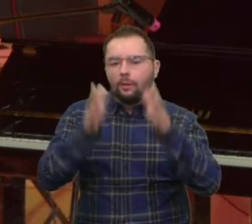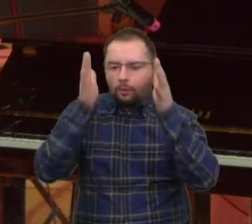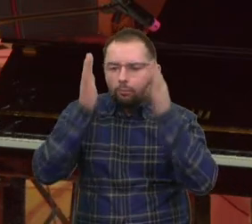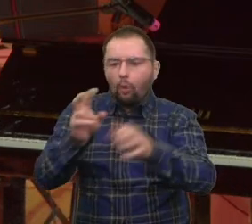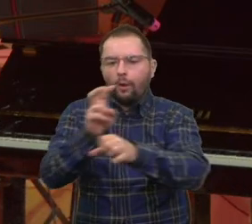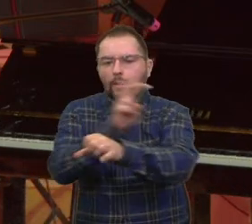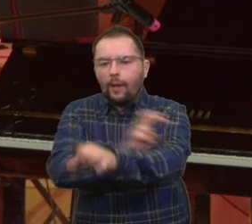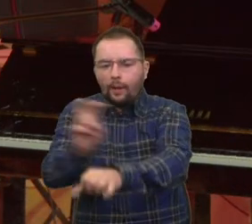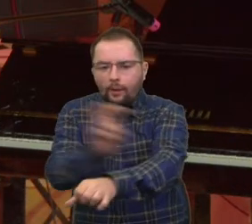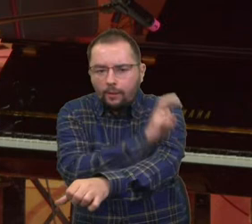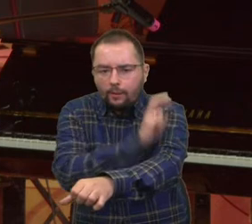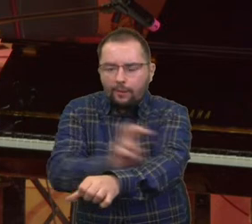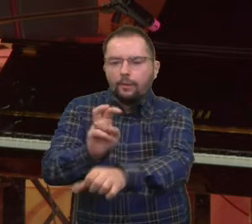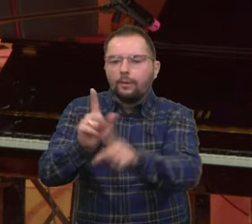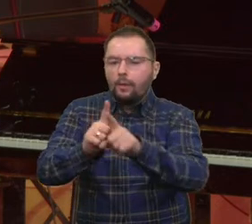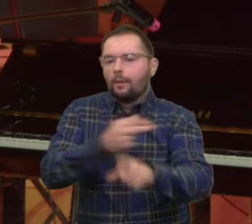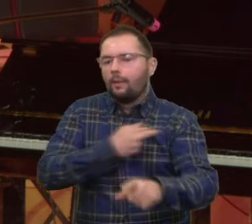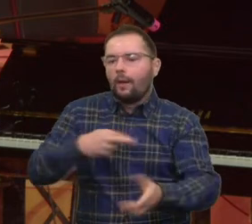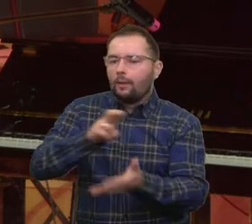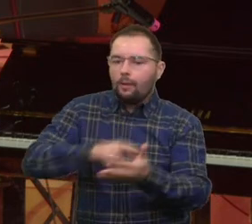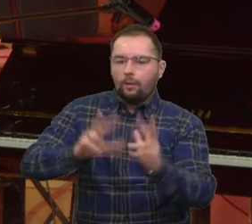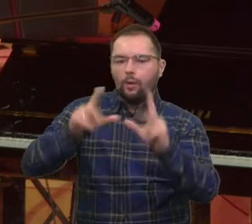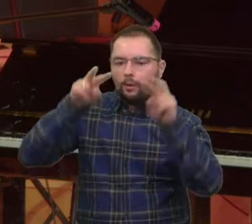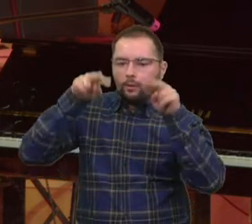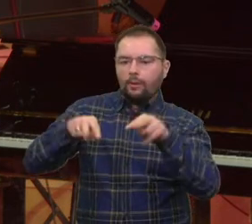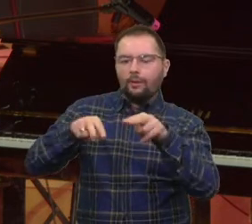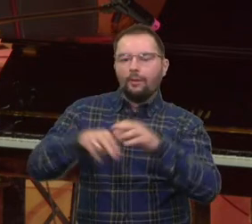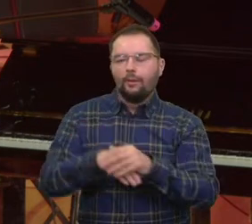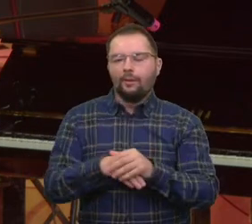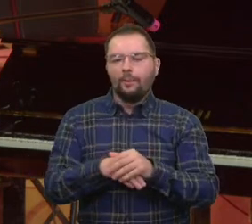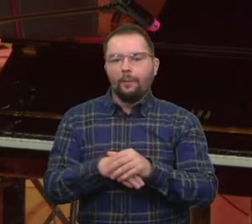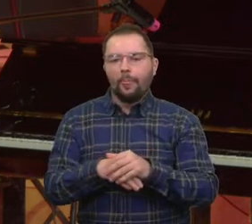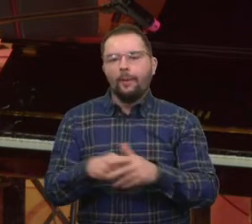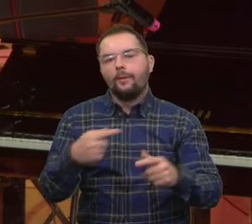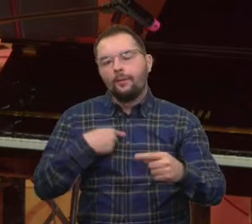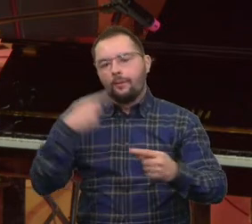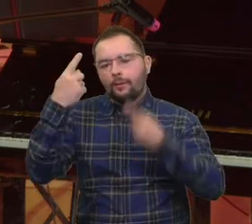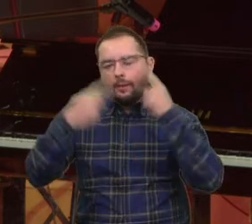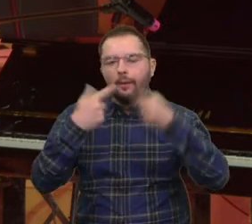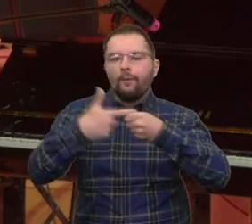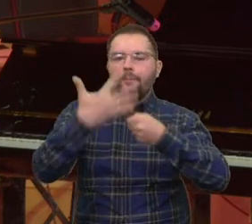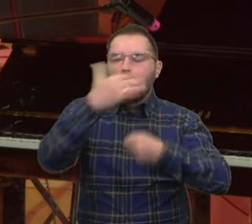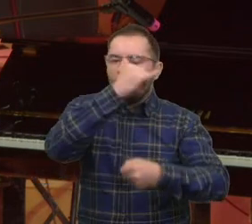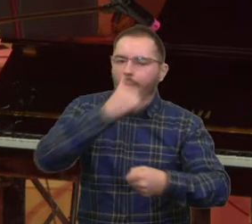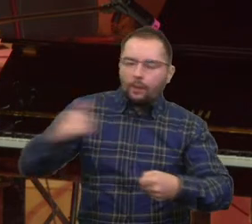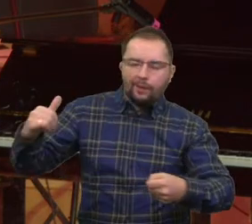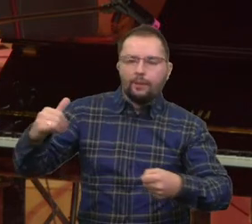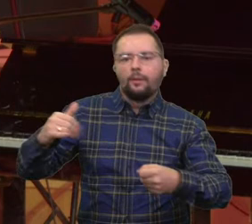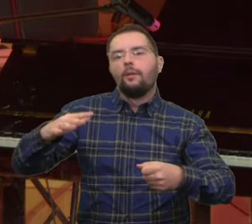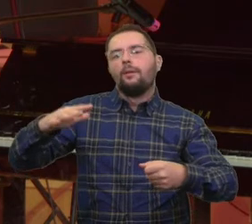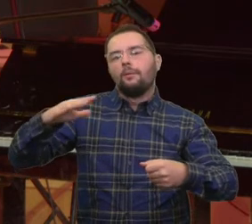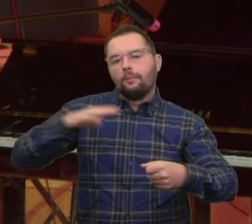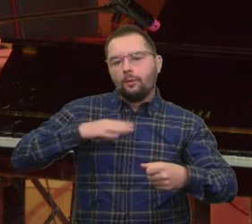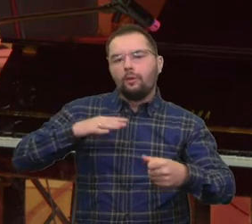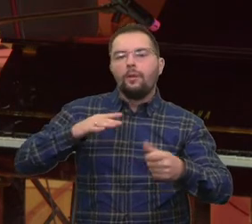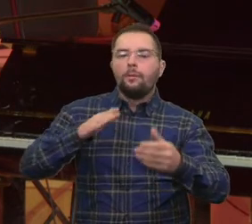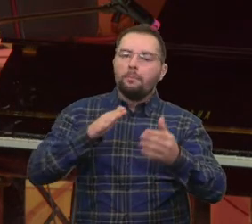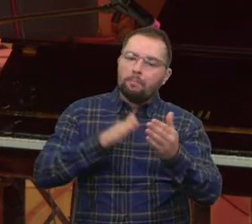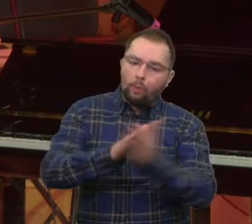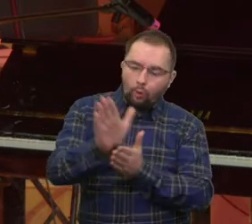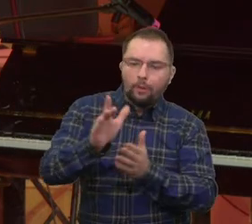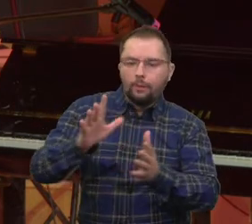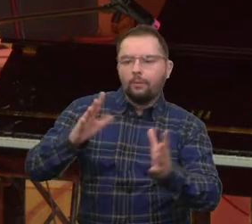technice, bo my zawsze takim regionem byliśmy. I myślę, że te 25 lat, które za nami, to dopiero